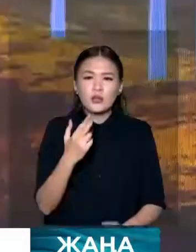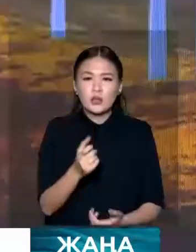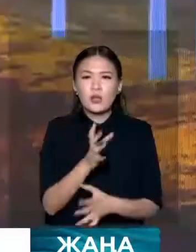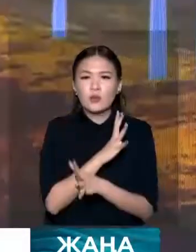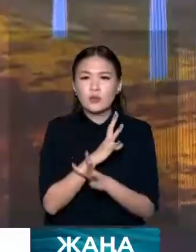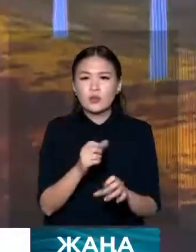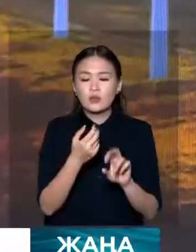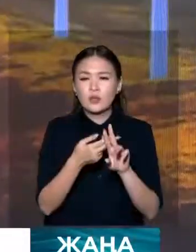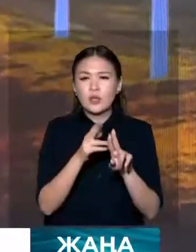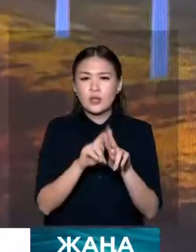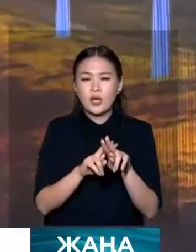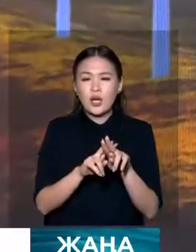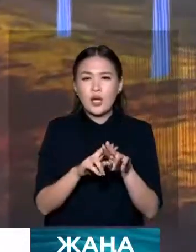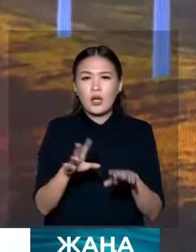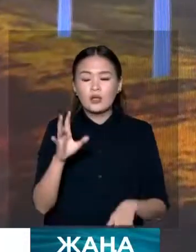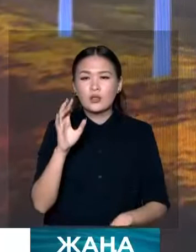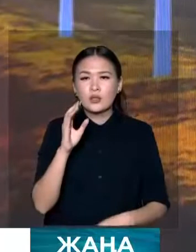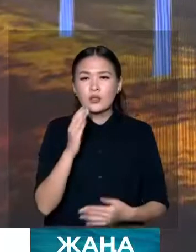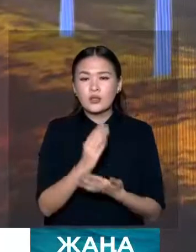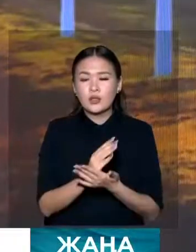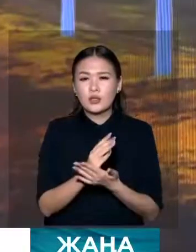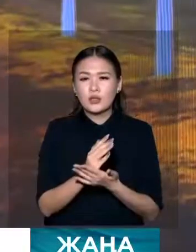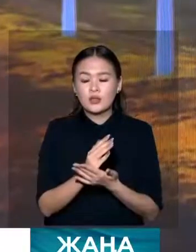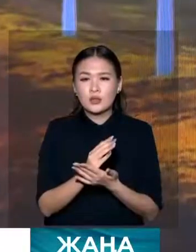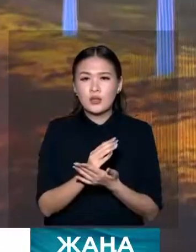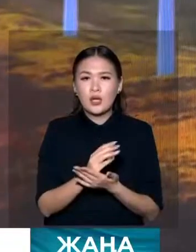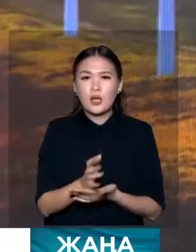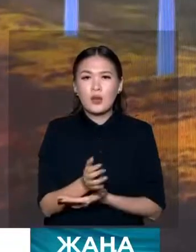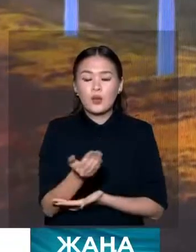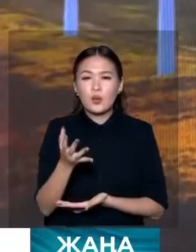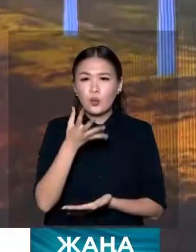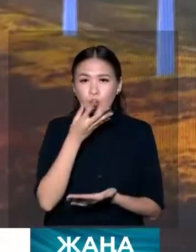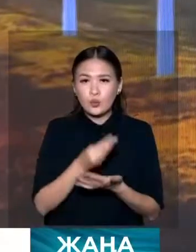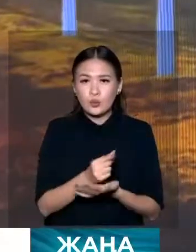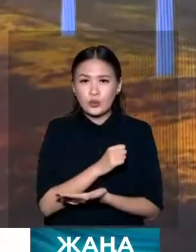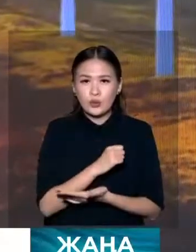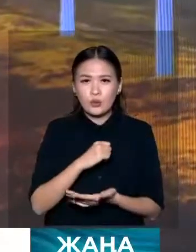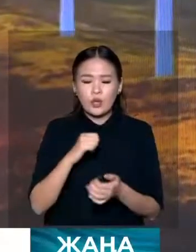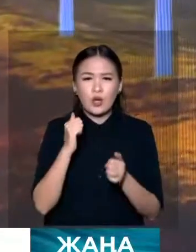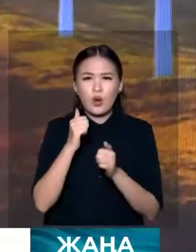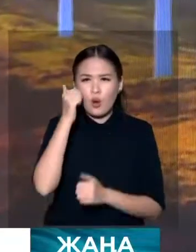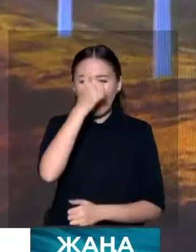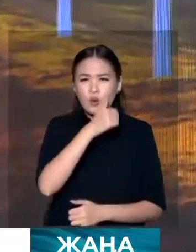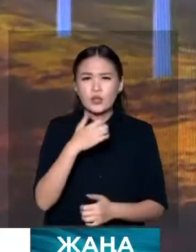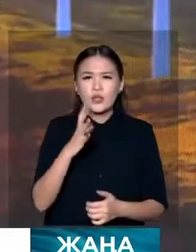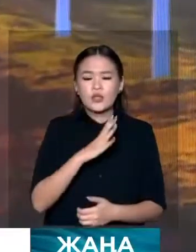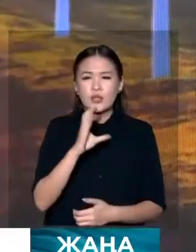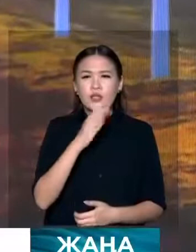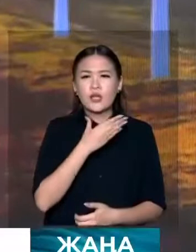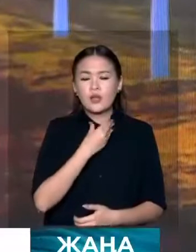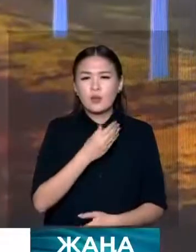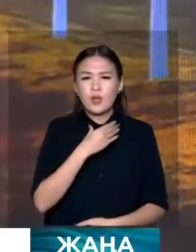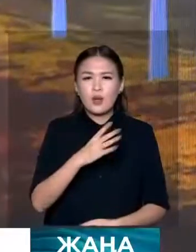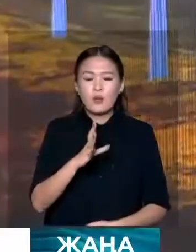иә. Бірақ негізінен жаңа өзім атап айтқандай, өзіміз көптеген жылдар бойы Семей полигонынан зардап